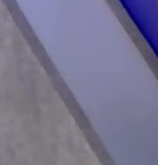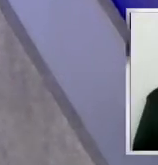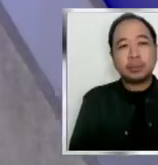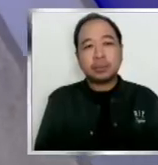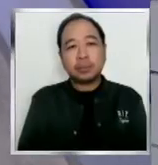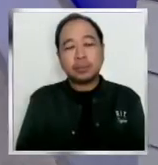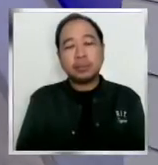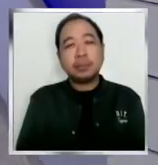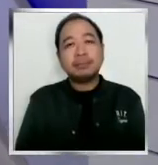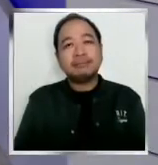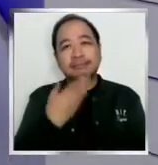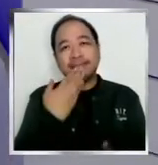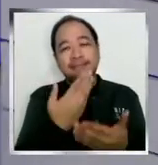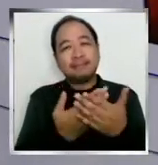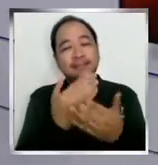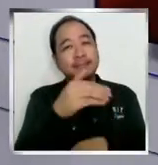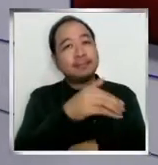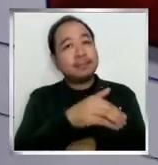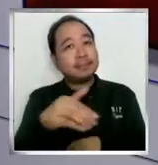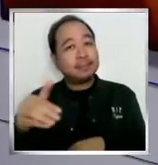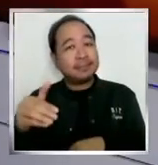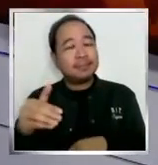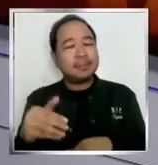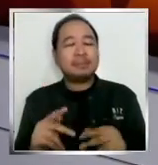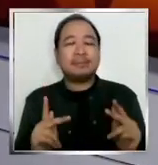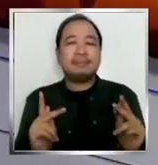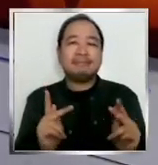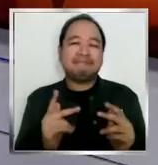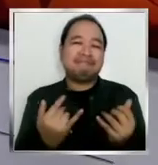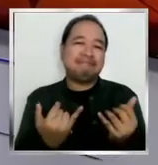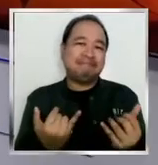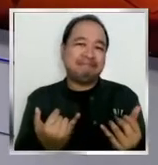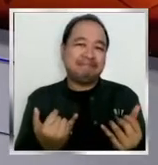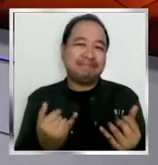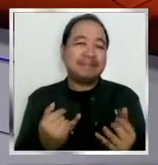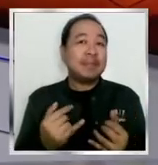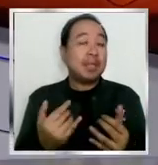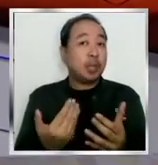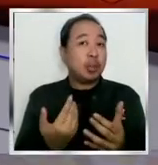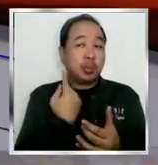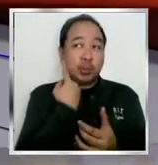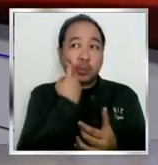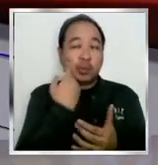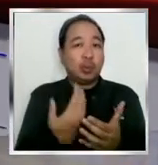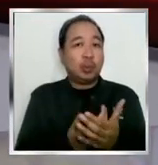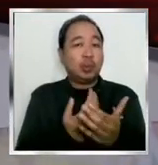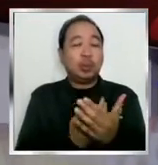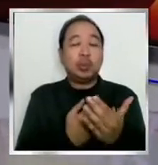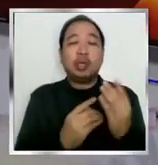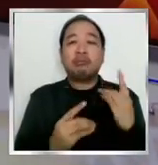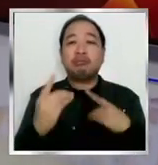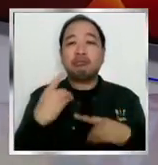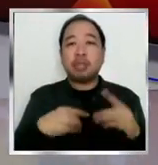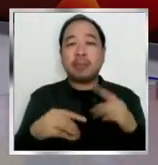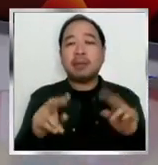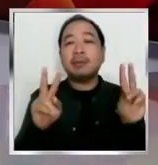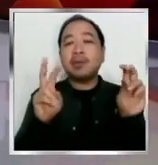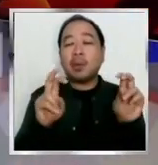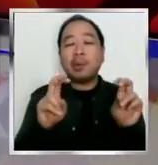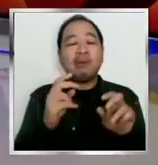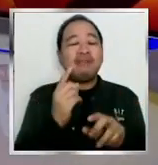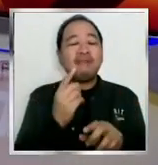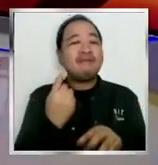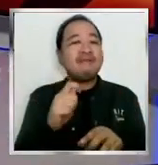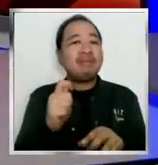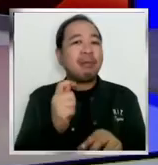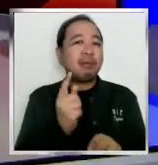Good evening mga kapuso, kinakiligan at pinag-usapan ang pilot episode ng newest Kapuso Primetime series na The Right One kagabi. At